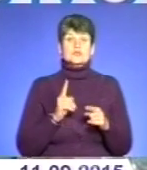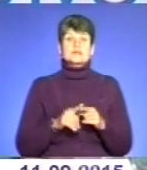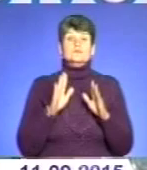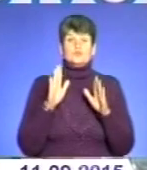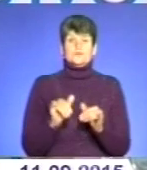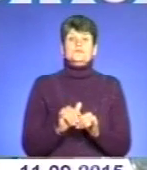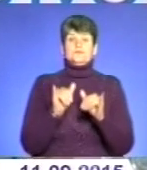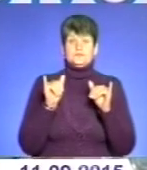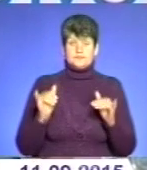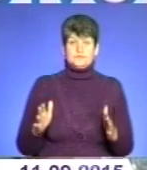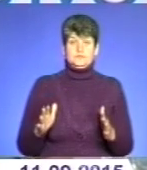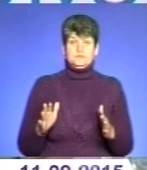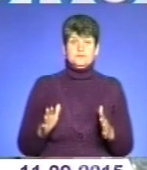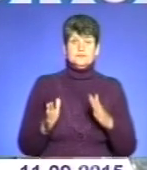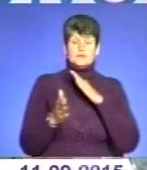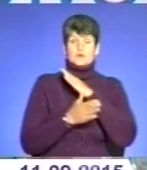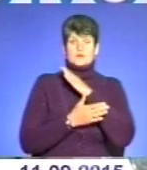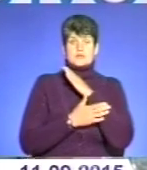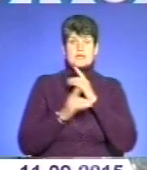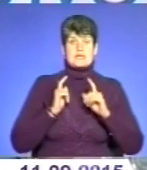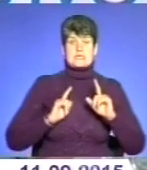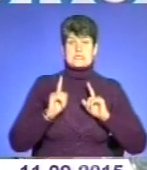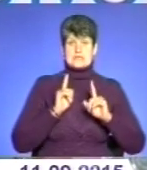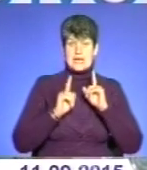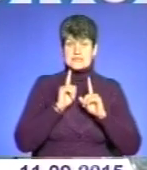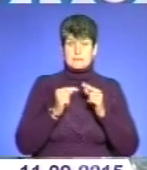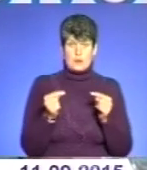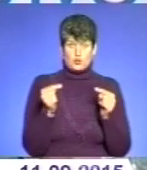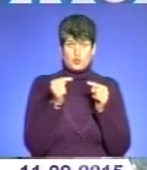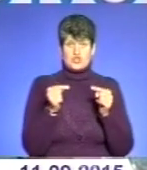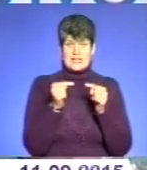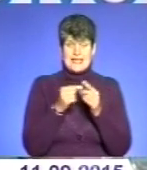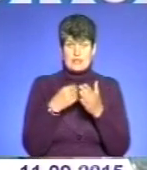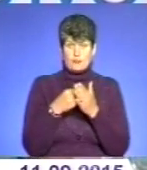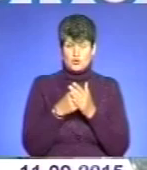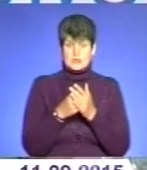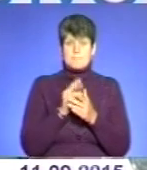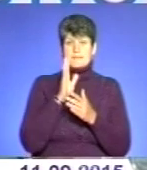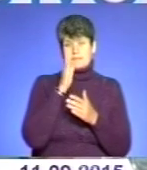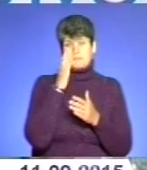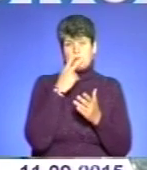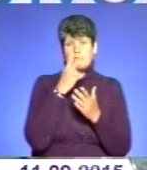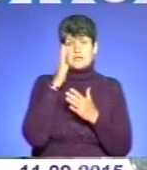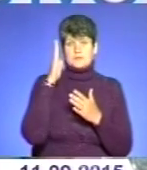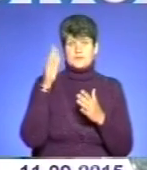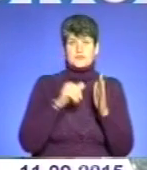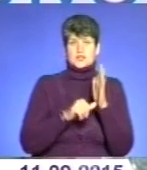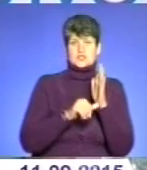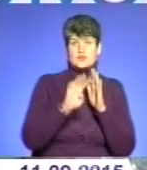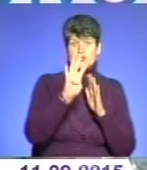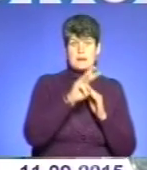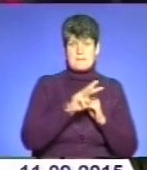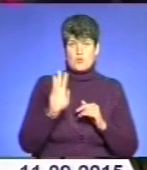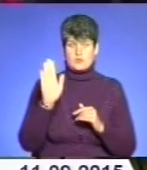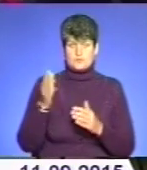звичайно, що вищі. І на останній сесії ми навіть уточнили бюджет, ми передбачаємо, що це буде майже 64